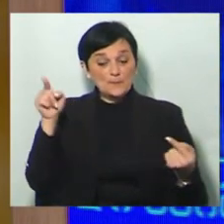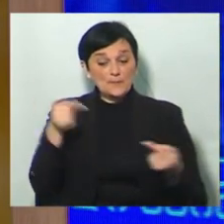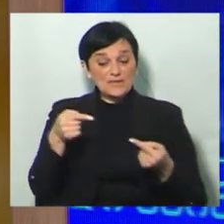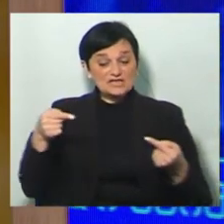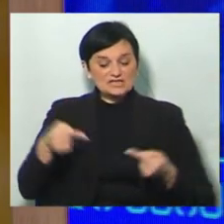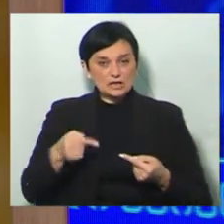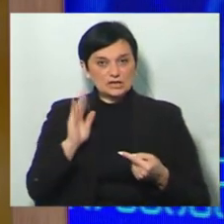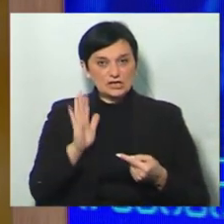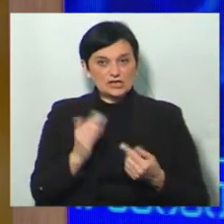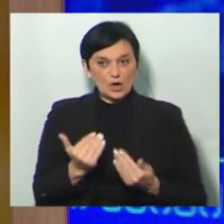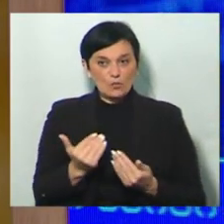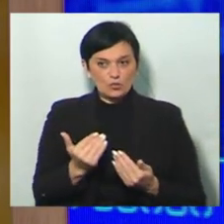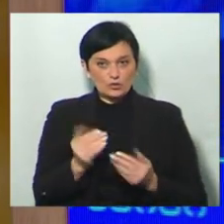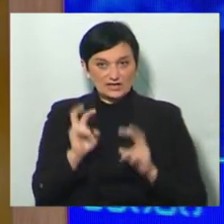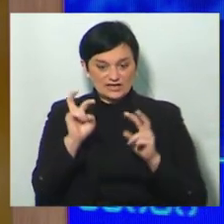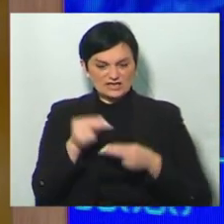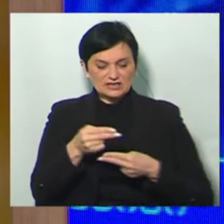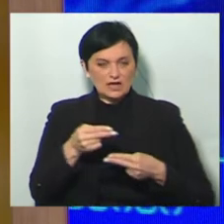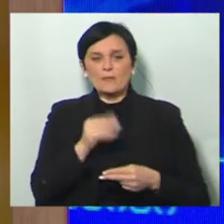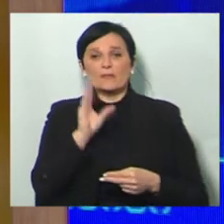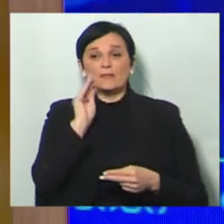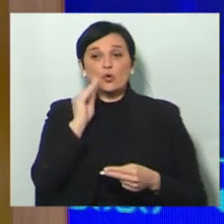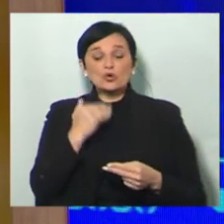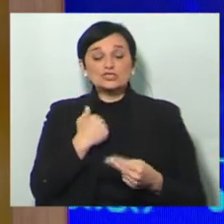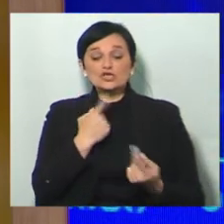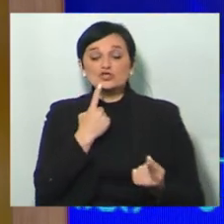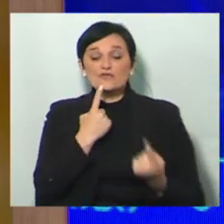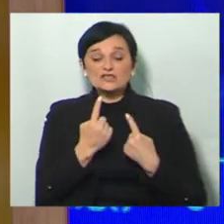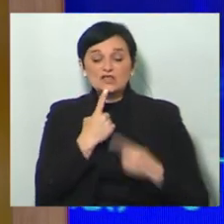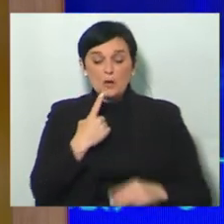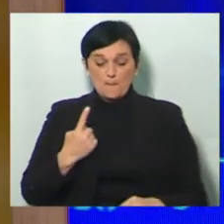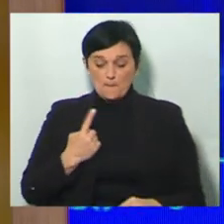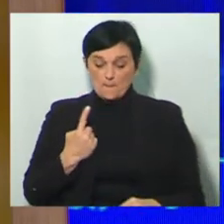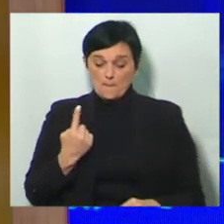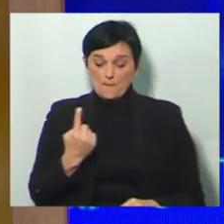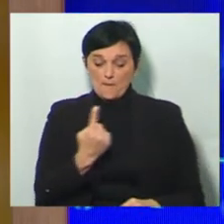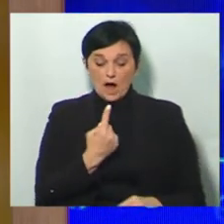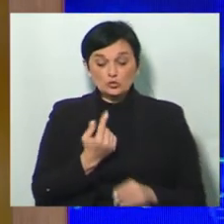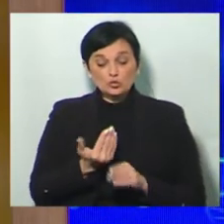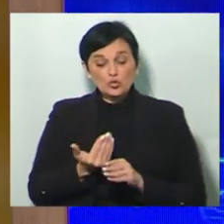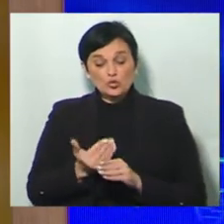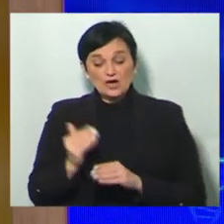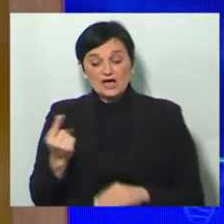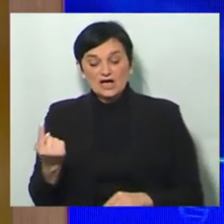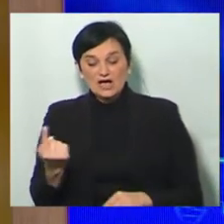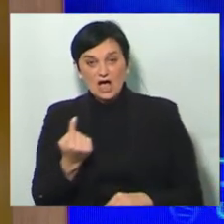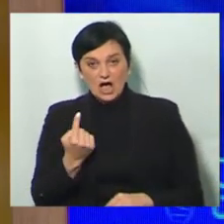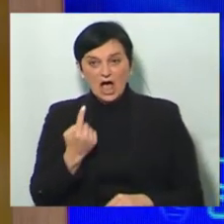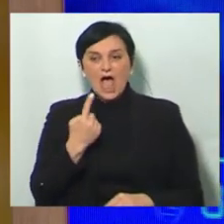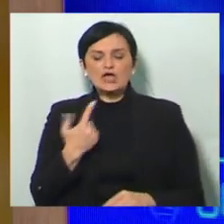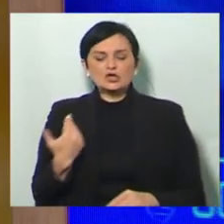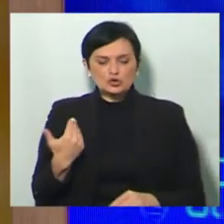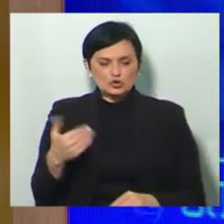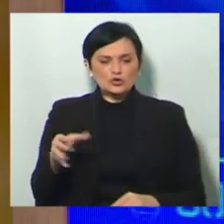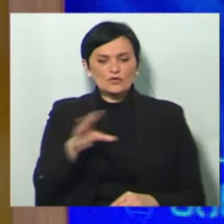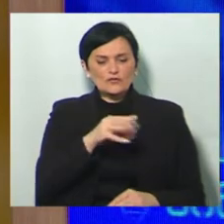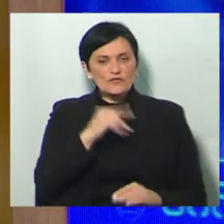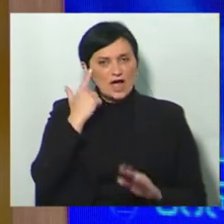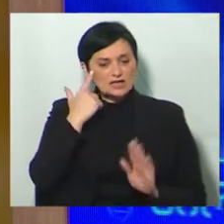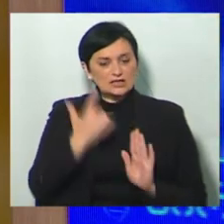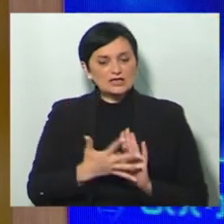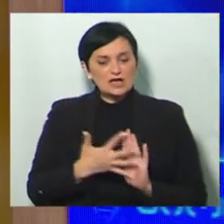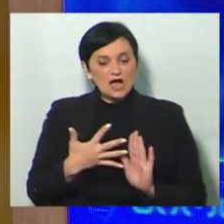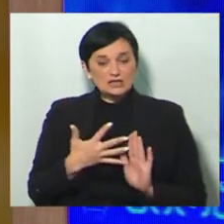კონცეფციასთან. Როდესაც ჩვენ საუბრობთ მარტოობასა და განმარტოებაზე, ერთი მხრივ ყველასათვის გასაგებია,